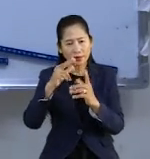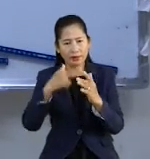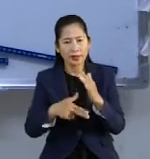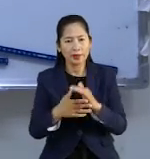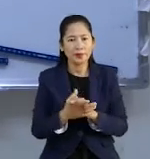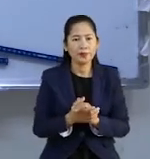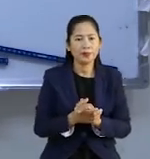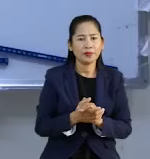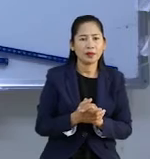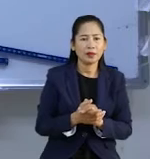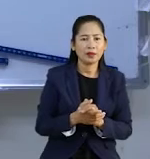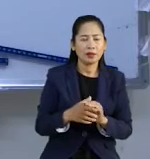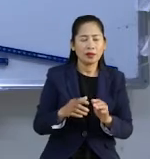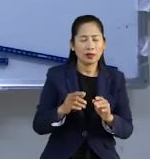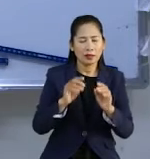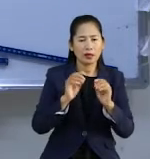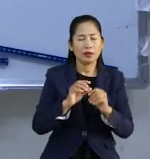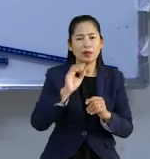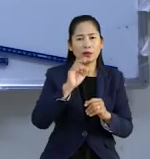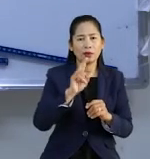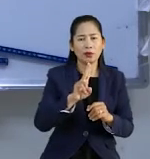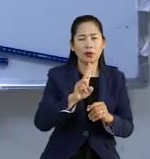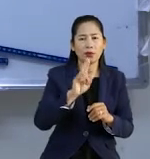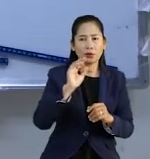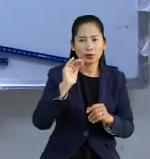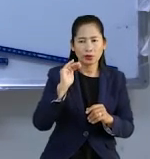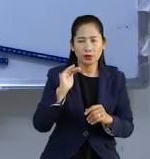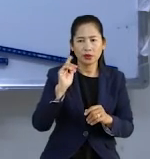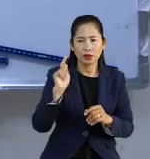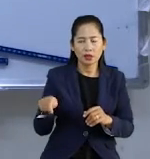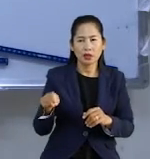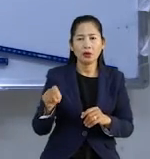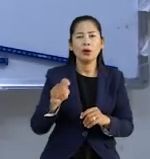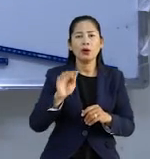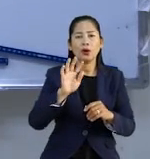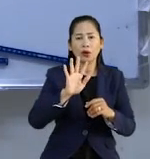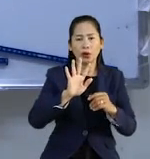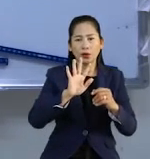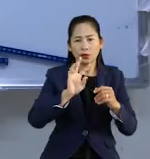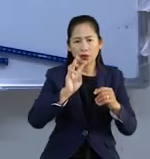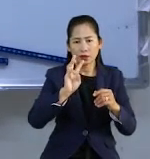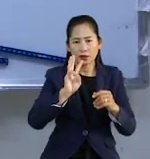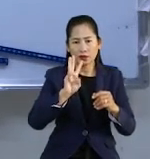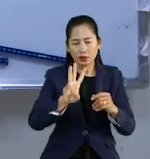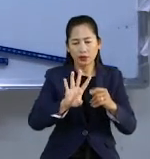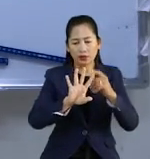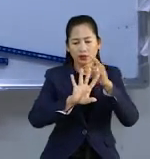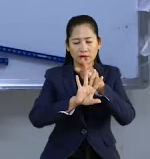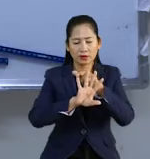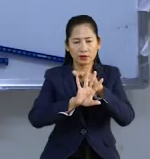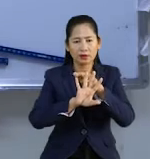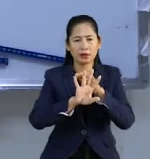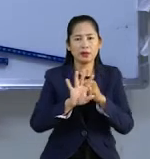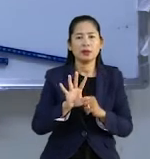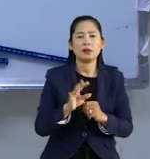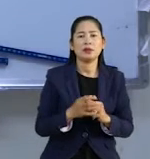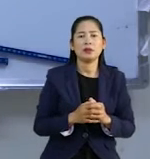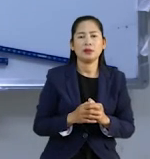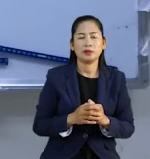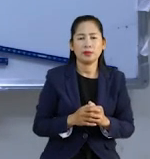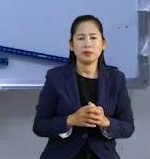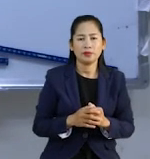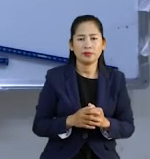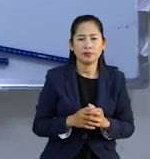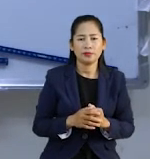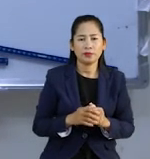นบาก้อนอาศัยใบกรามดามเรียงจังเปี้ยได้ปราสัญญาผัดเลือคือเปี้ยอาศัย